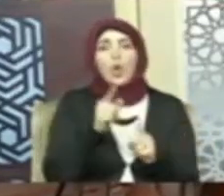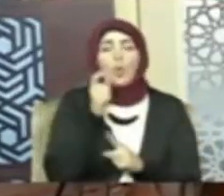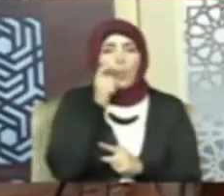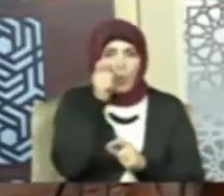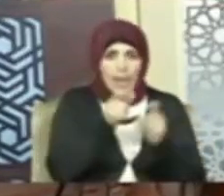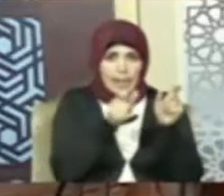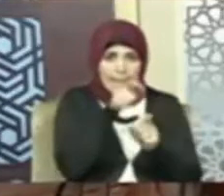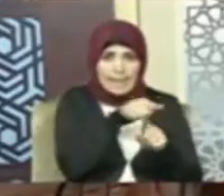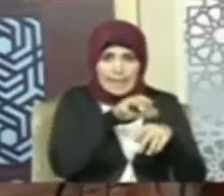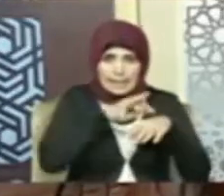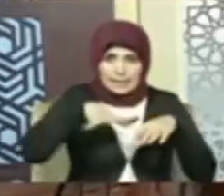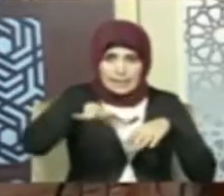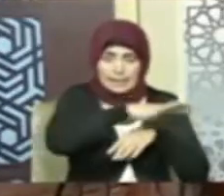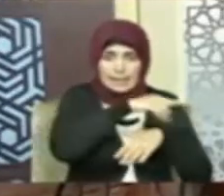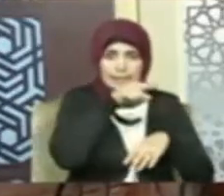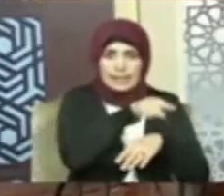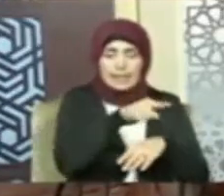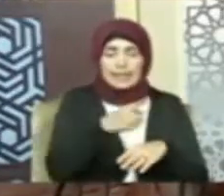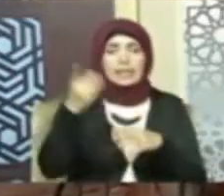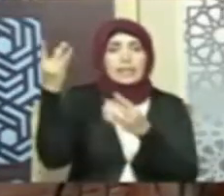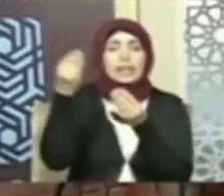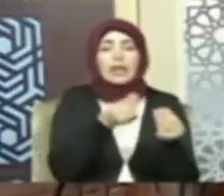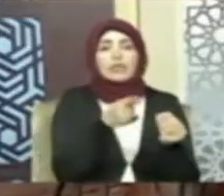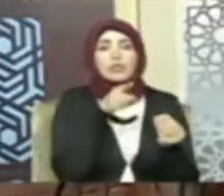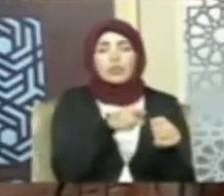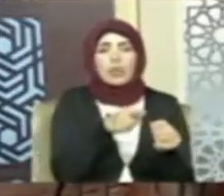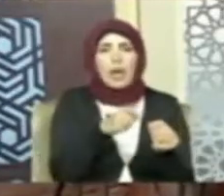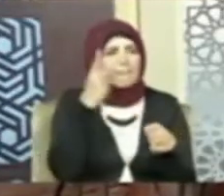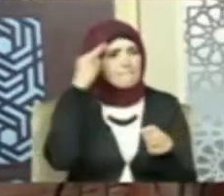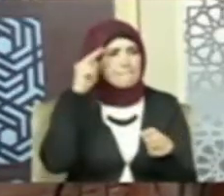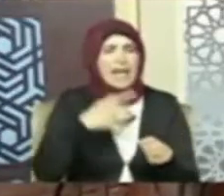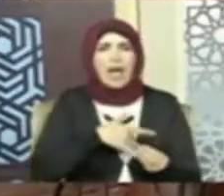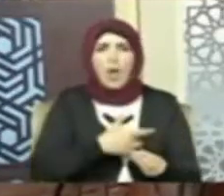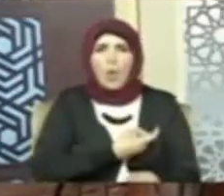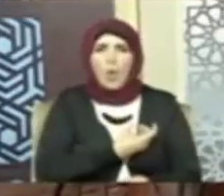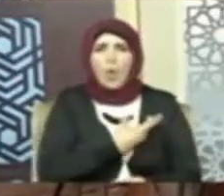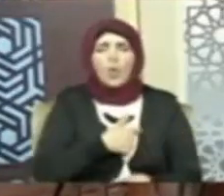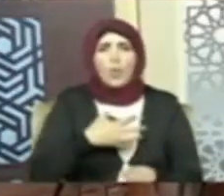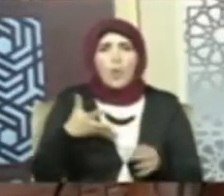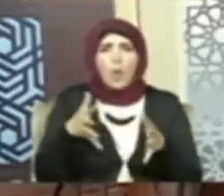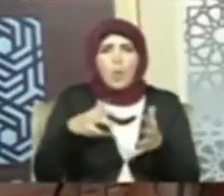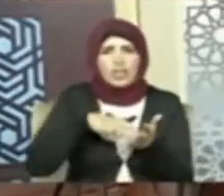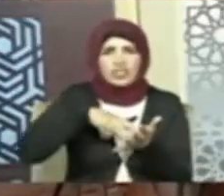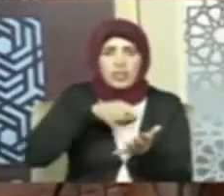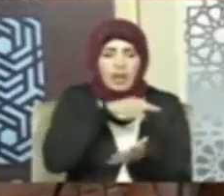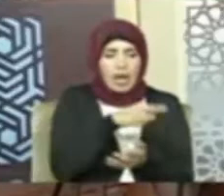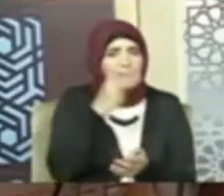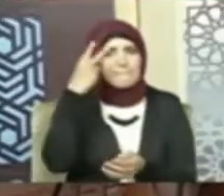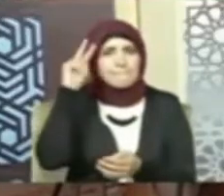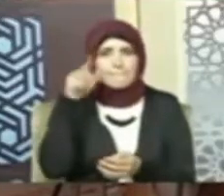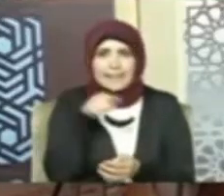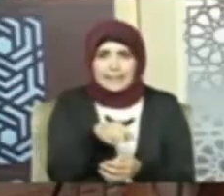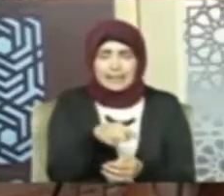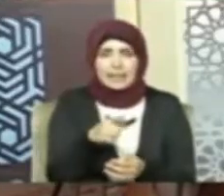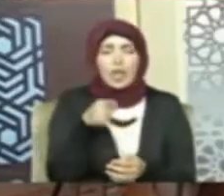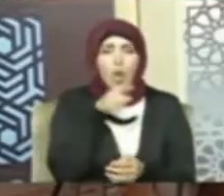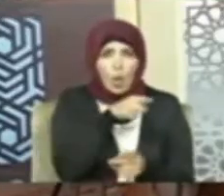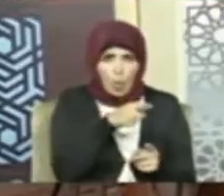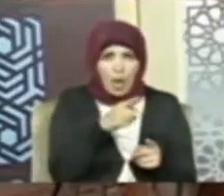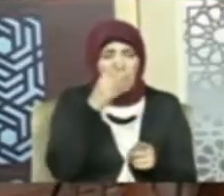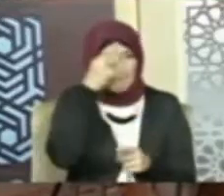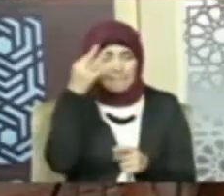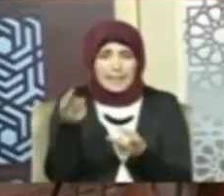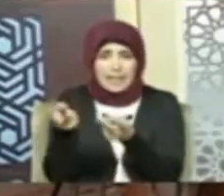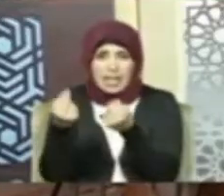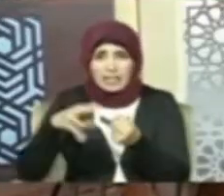آتوا وقلوبهم وجلة، من هم يا رسول الله؟ أهو الذي يسرق ويزني